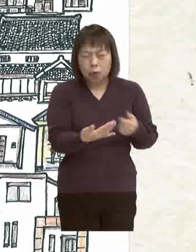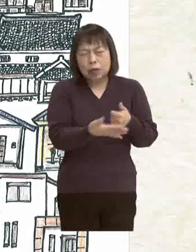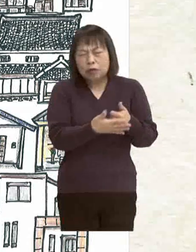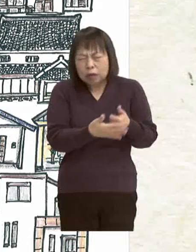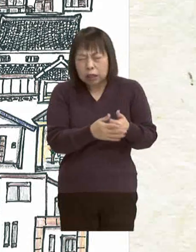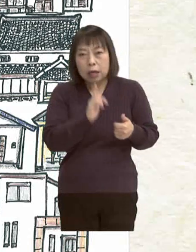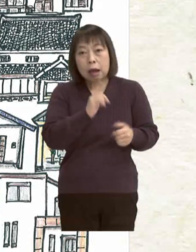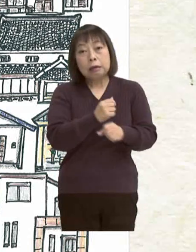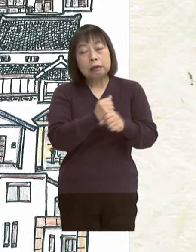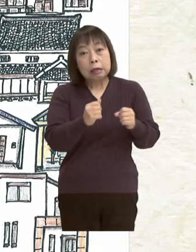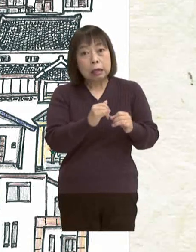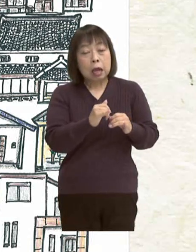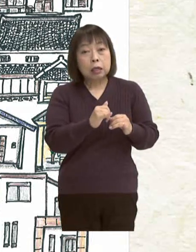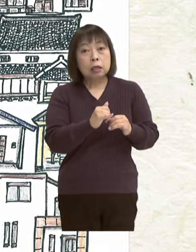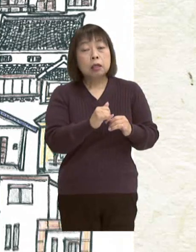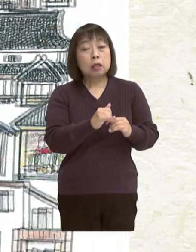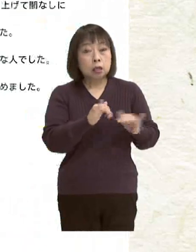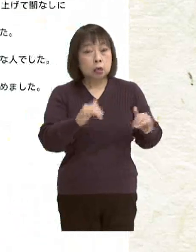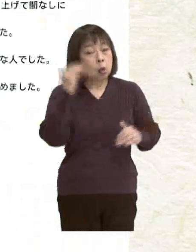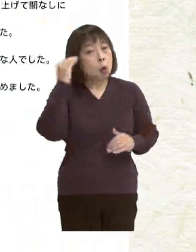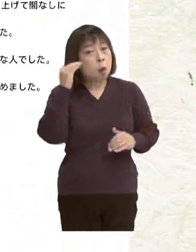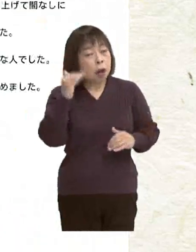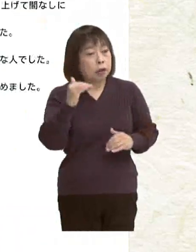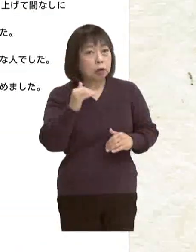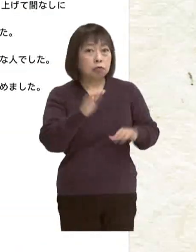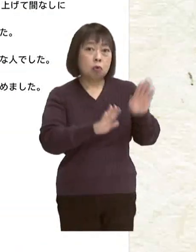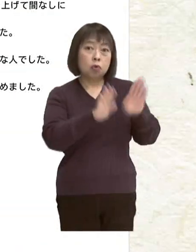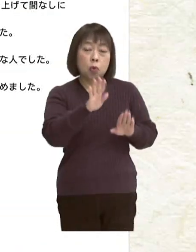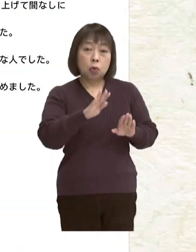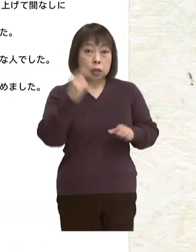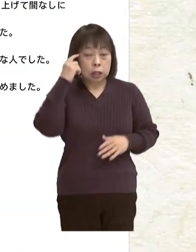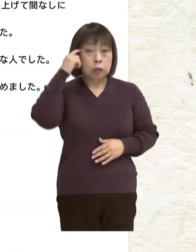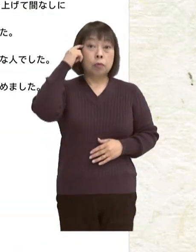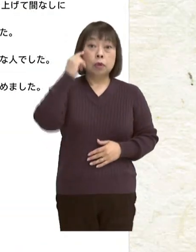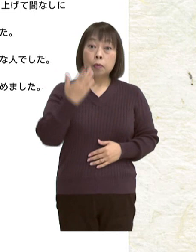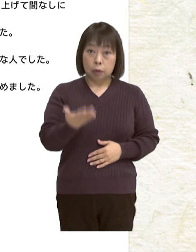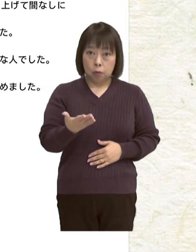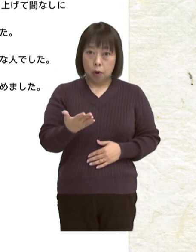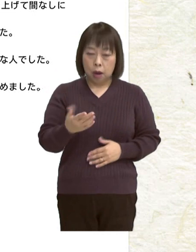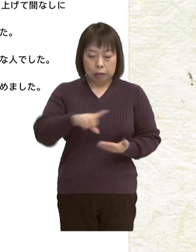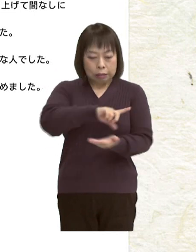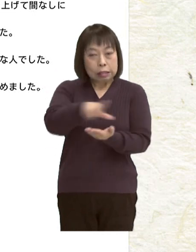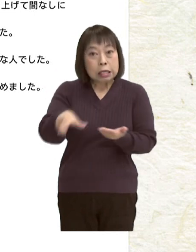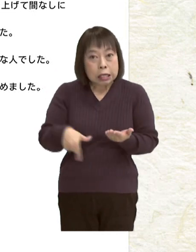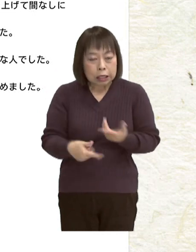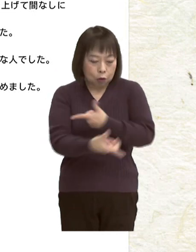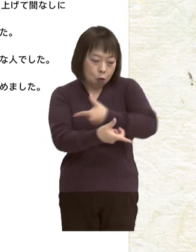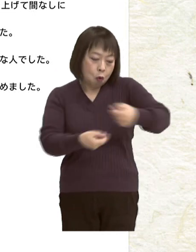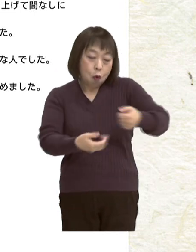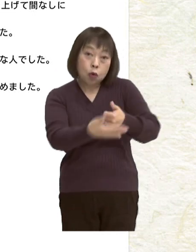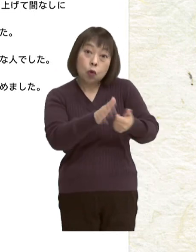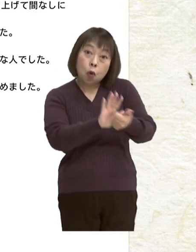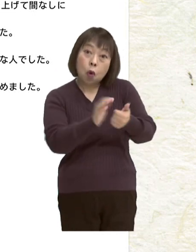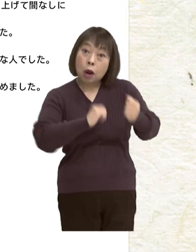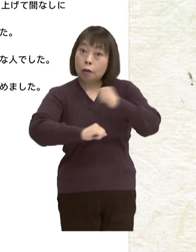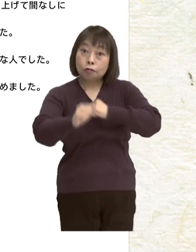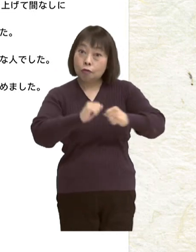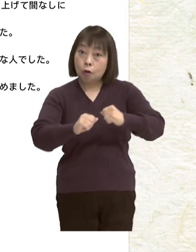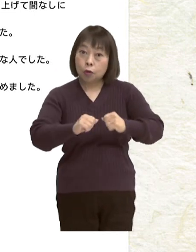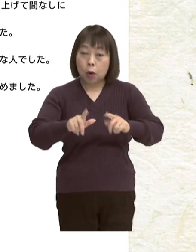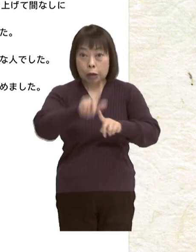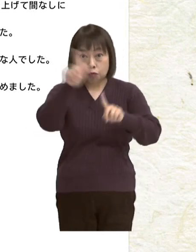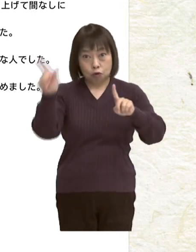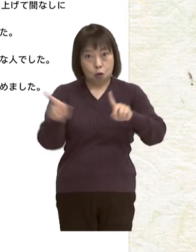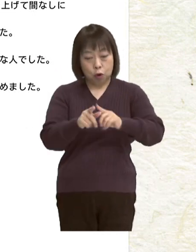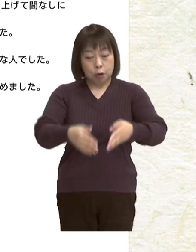困りごとに気づいているでしょうか？地域での互助活動の NPO 法人を立ち上げて